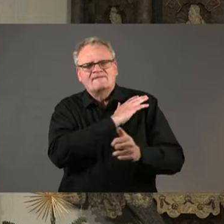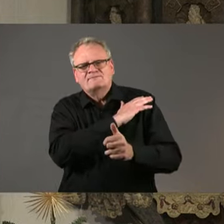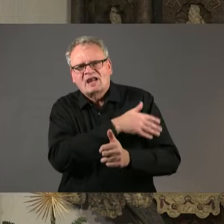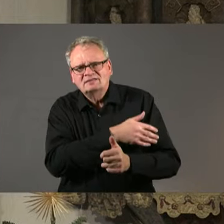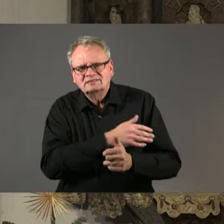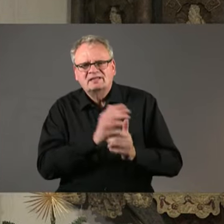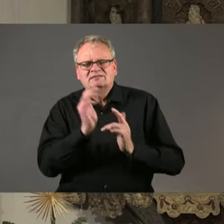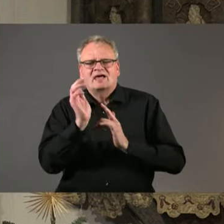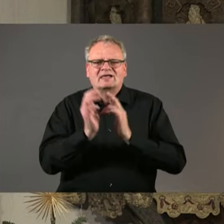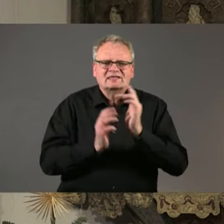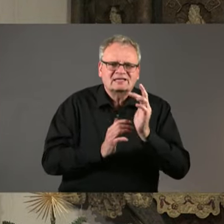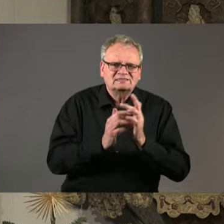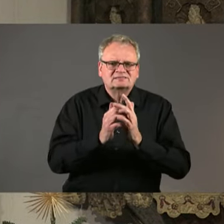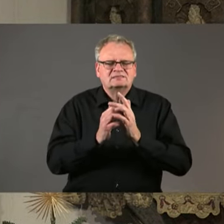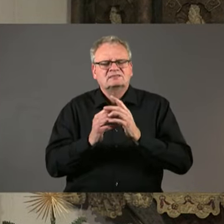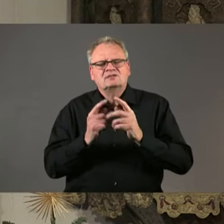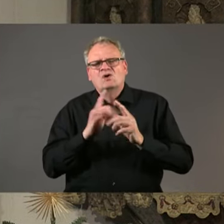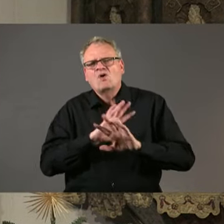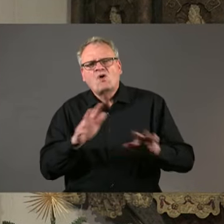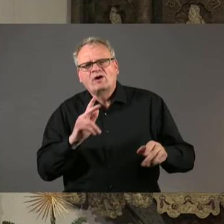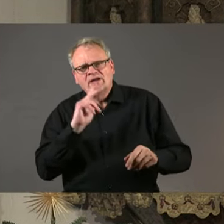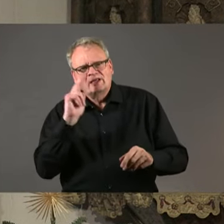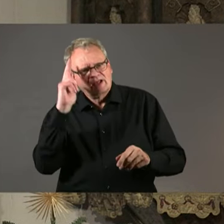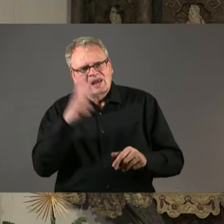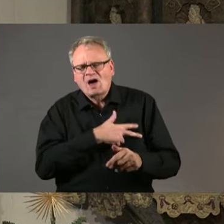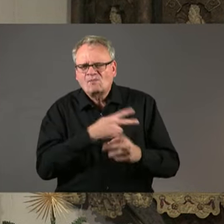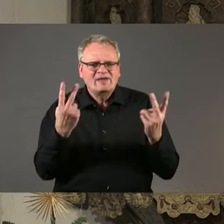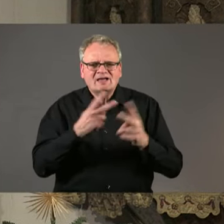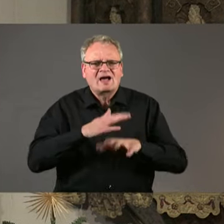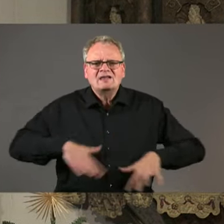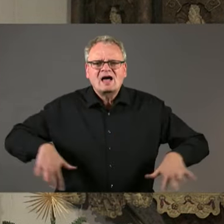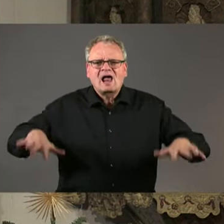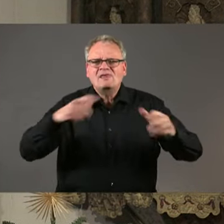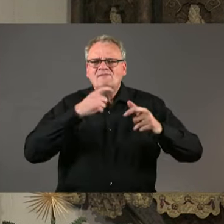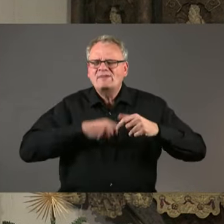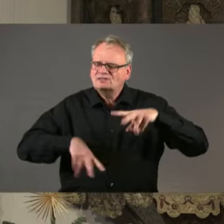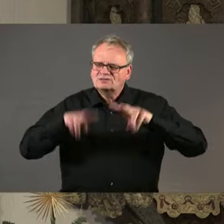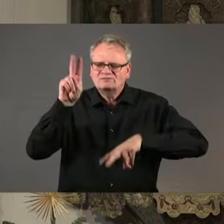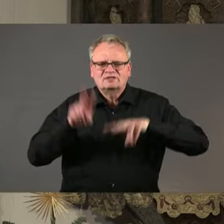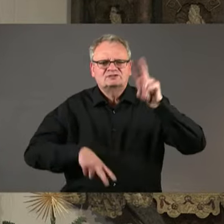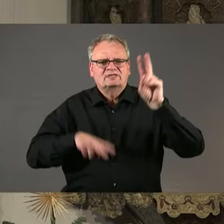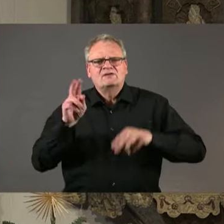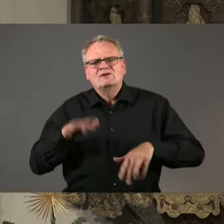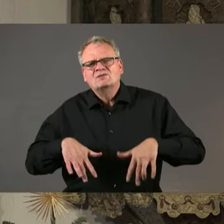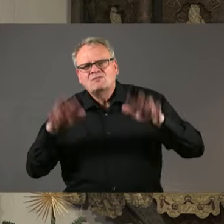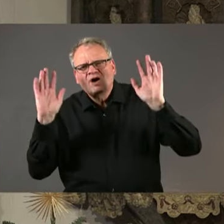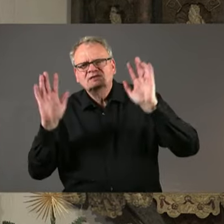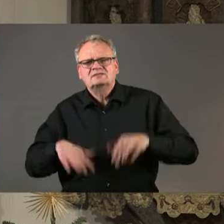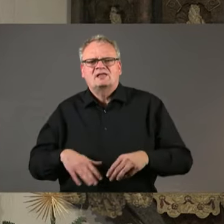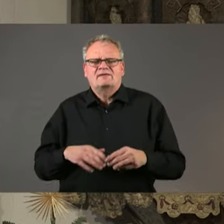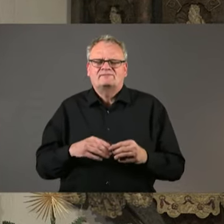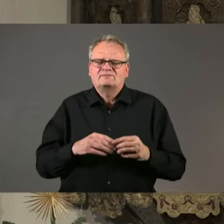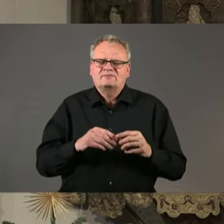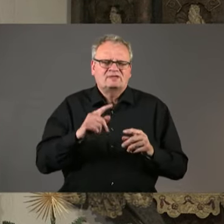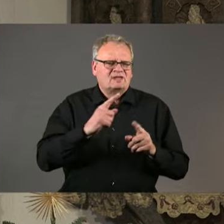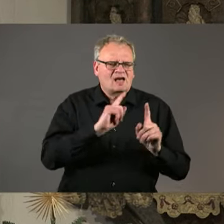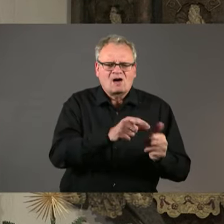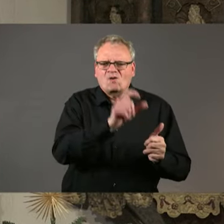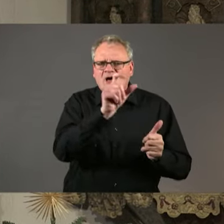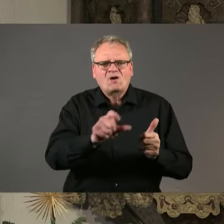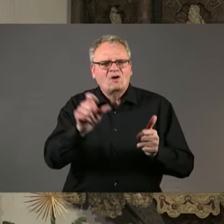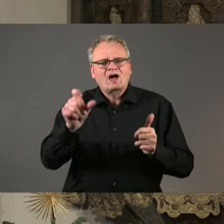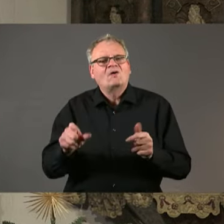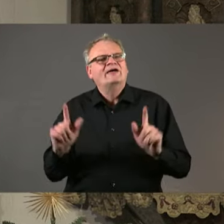Israelis, bei atheistischen Israelis. Bei muslimischen Palästinensern und bei christlichen